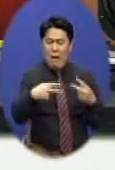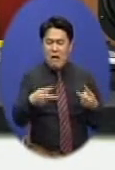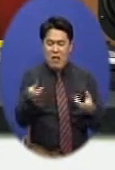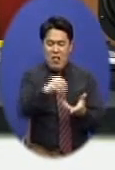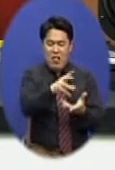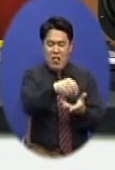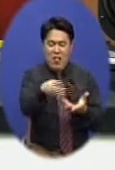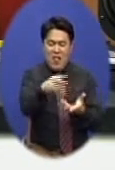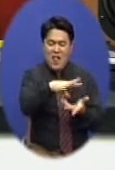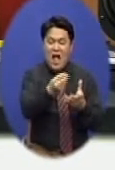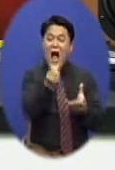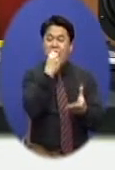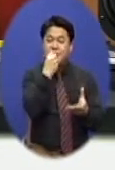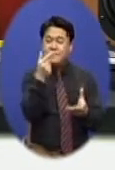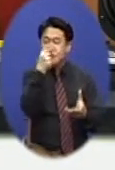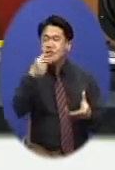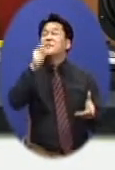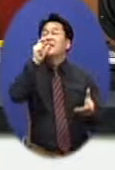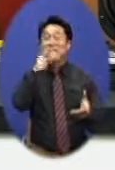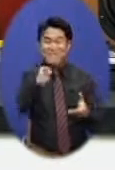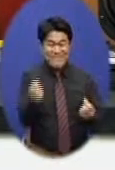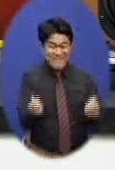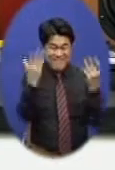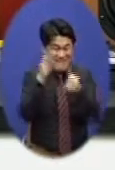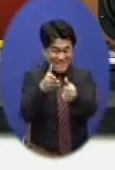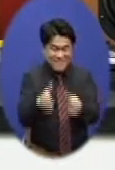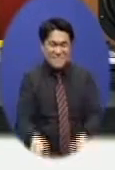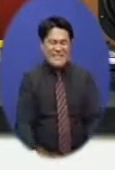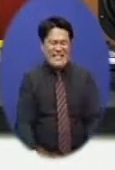상추에 넣고 오늘 또 소주 한 잔 드시면서 파티하세요.